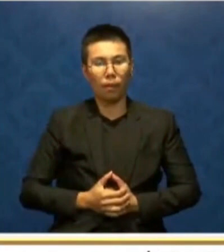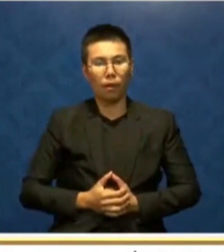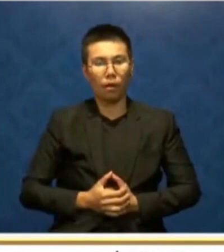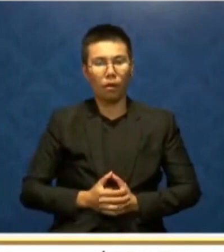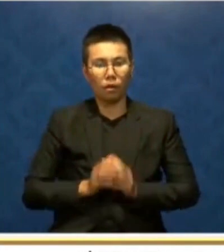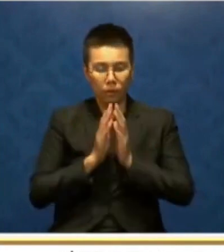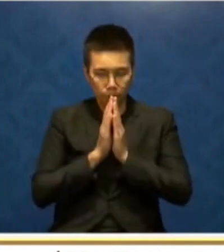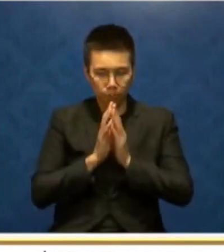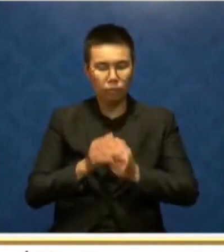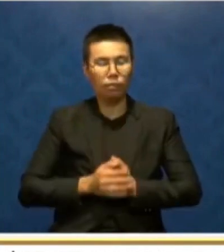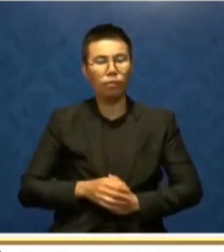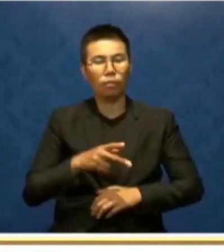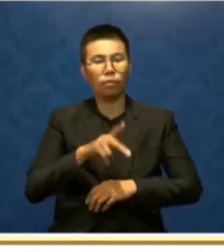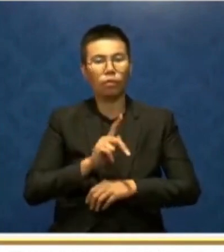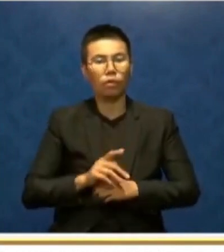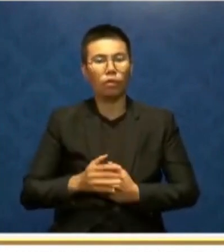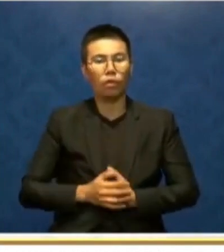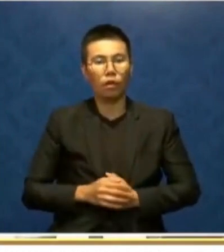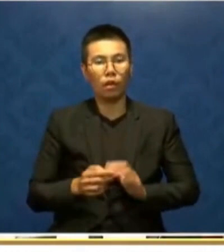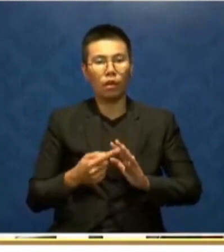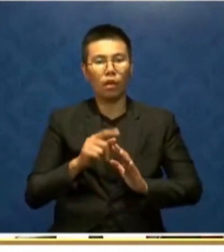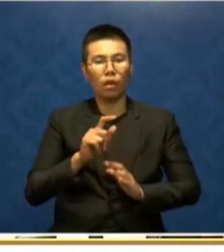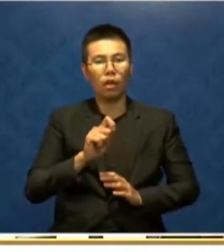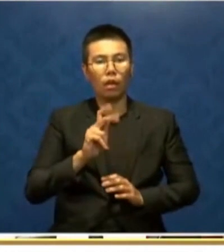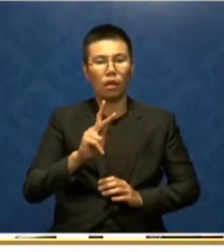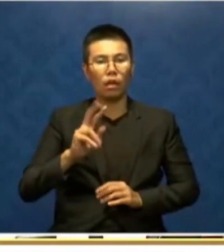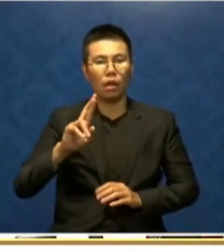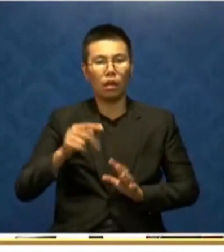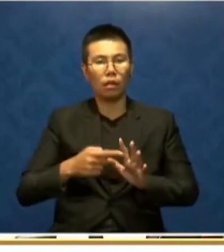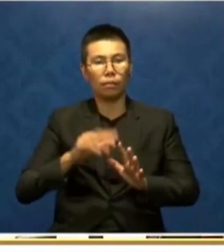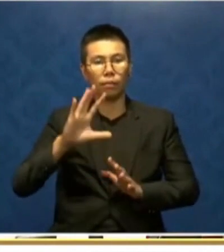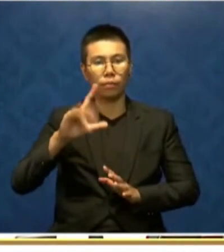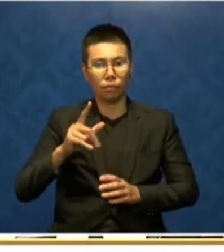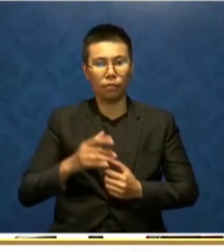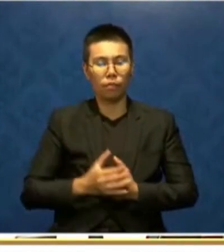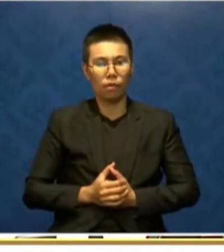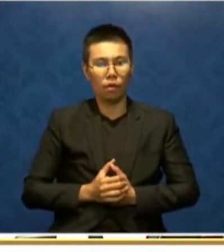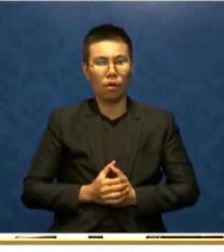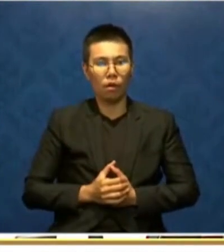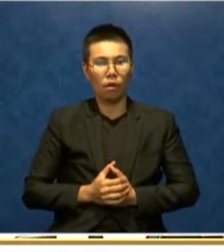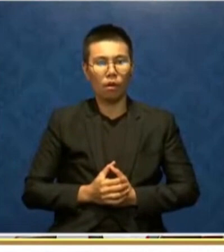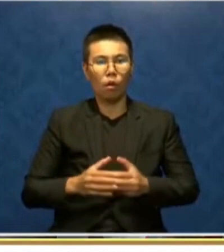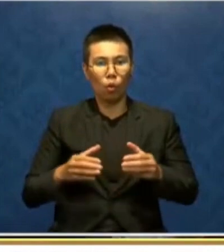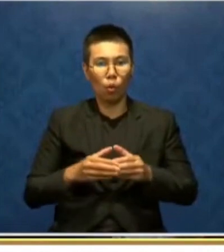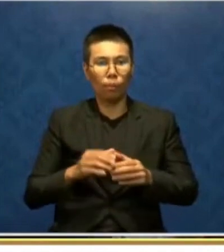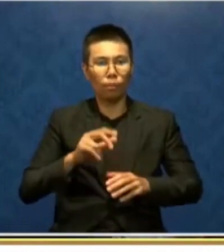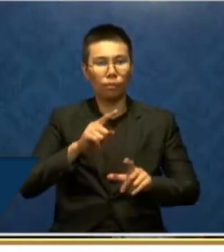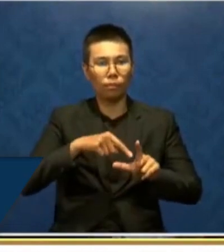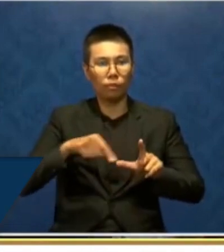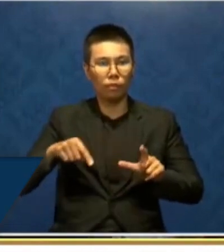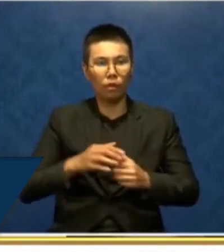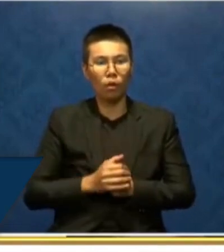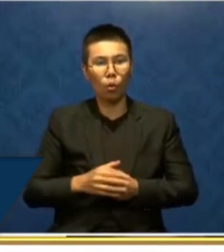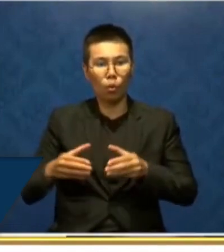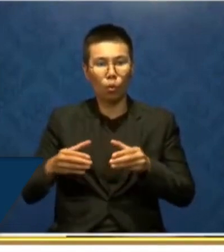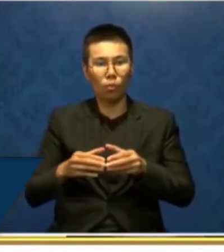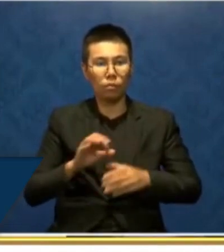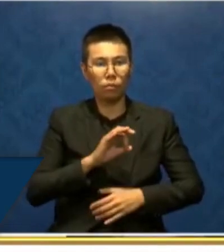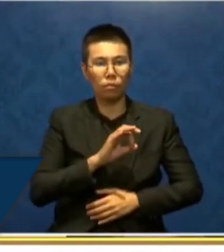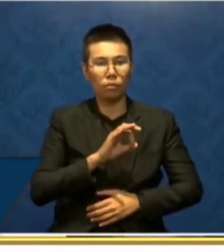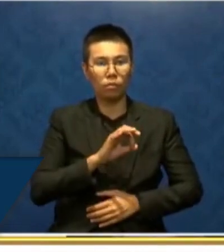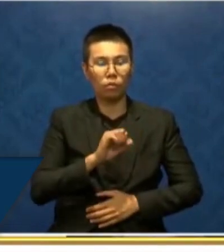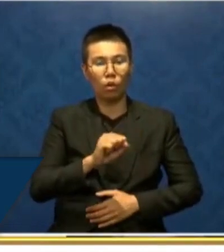ท่านประธานสภาที่เคารพครับผมเอกราชอุดมอำนวยผู้แทนคนดอนเมืองพรรคก้าวไกลครับวันนี้ผมขออภิปรายสนับสนุนยติที่เพื่อนสมาชิกเนี่ยได้เสนอ